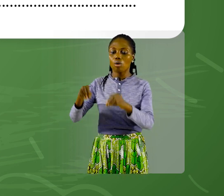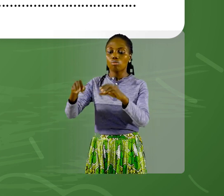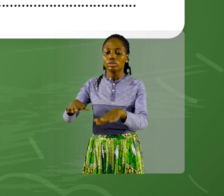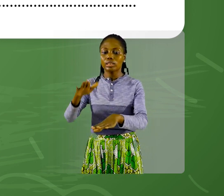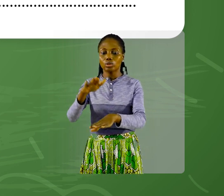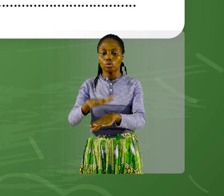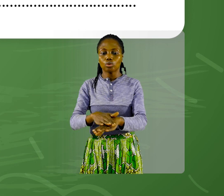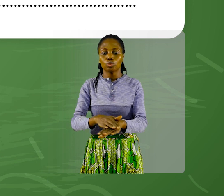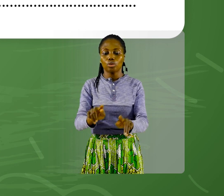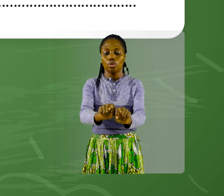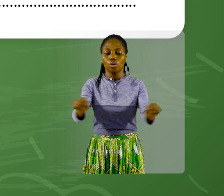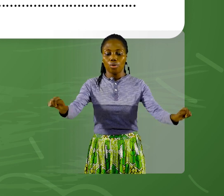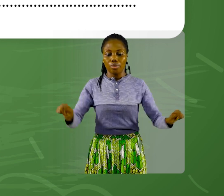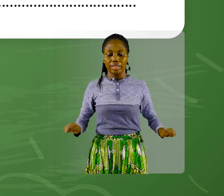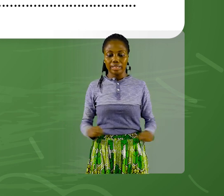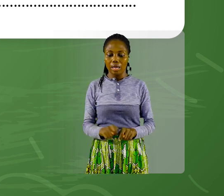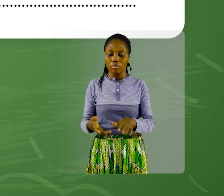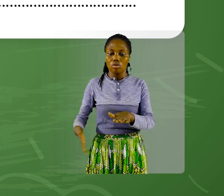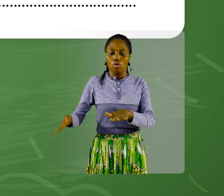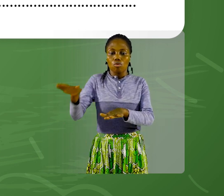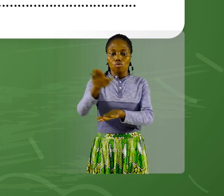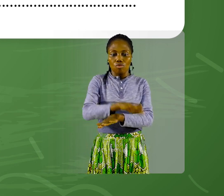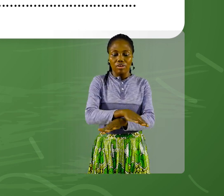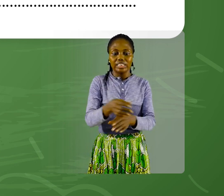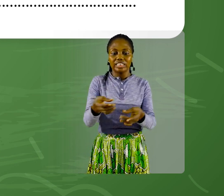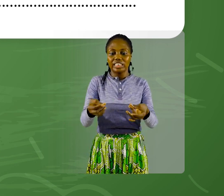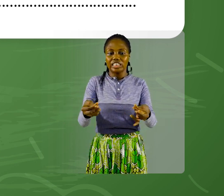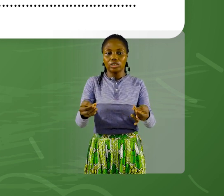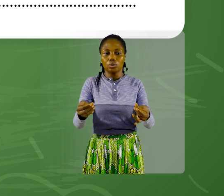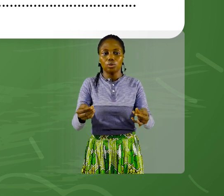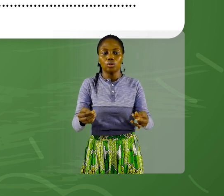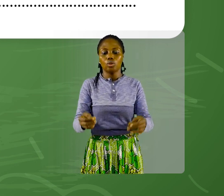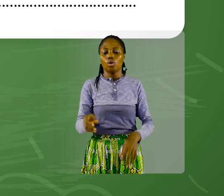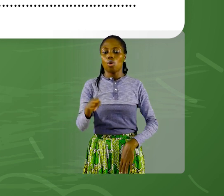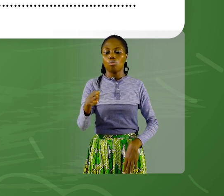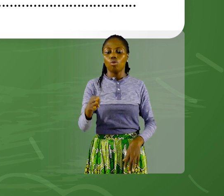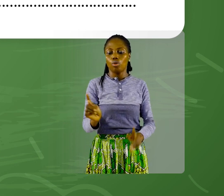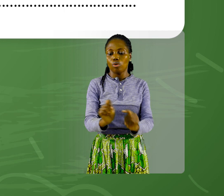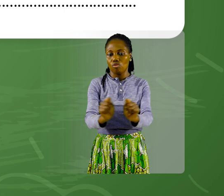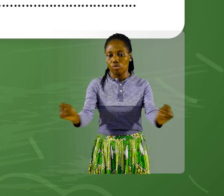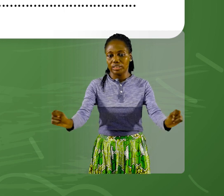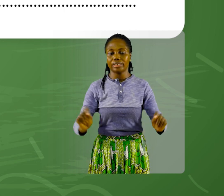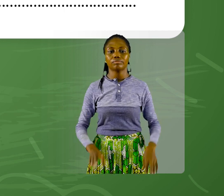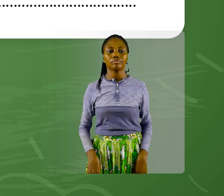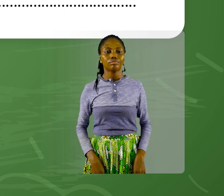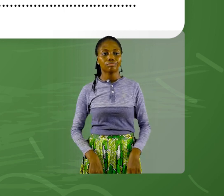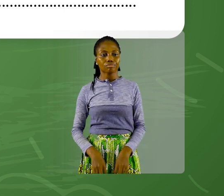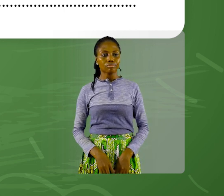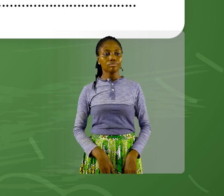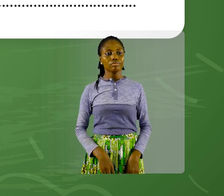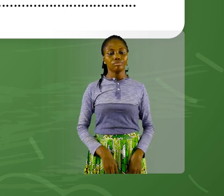sur une table couverte d'une nappe bleu foncé, entre